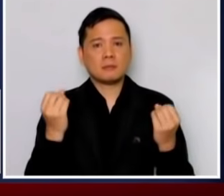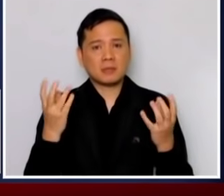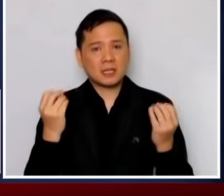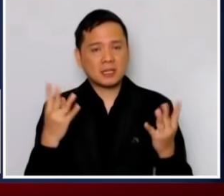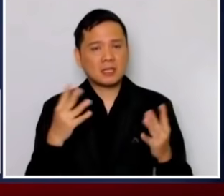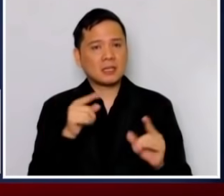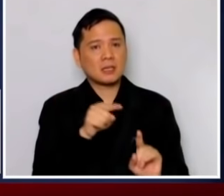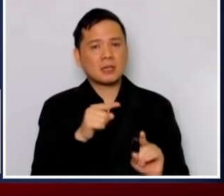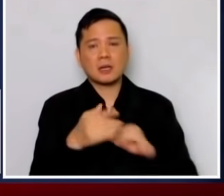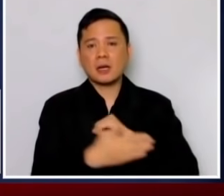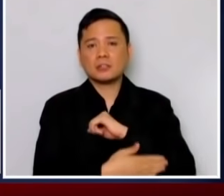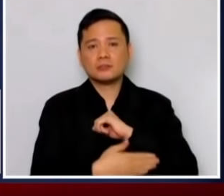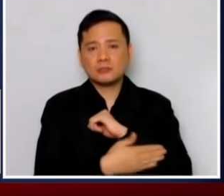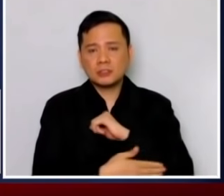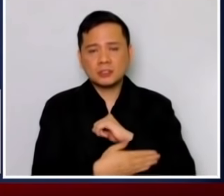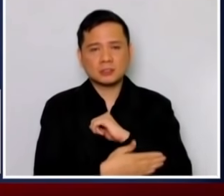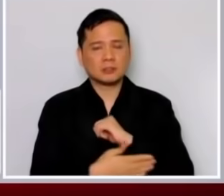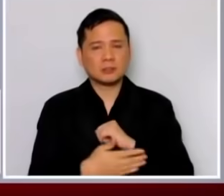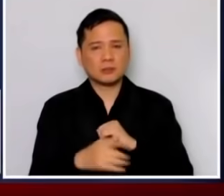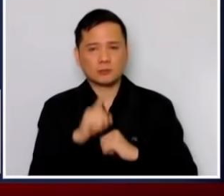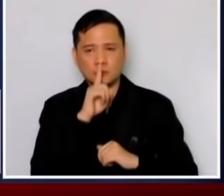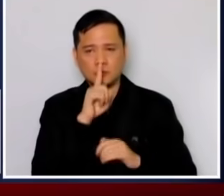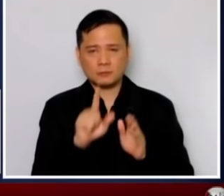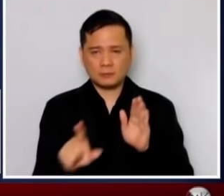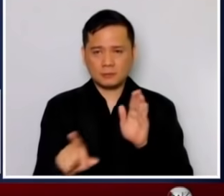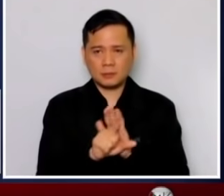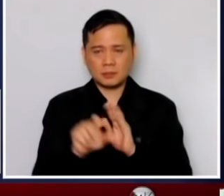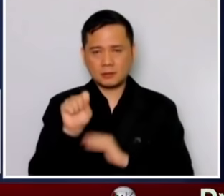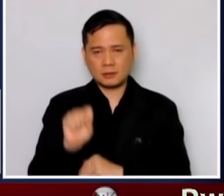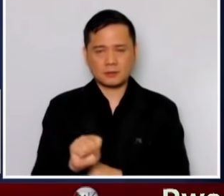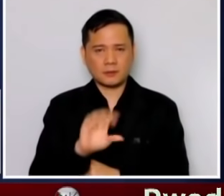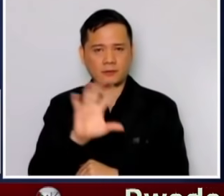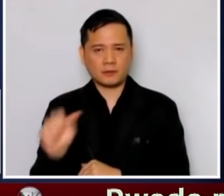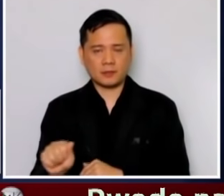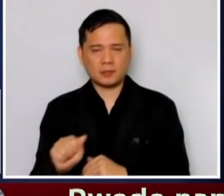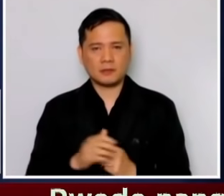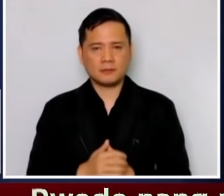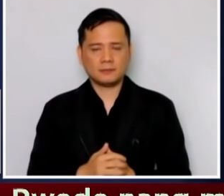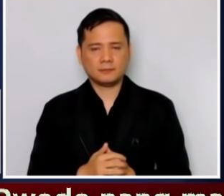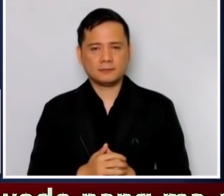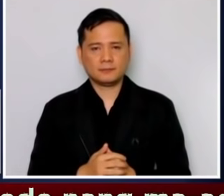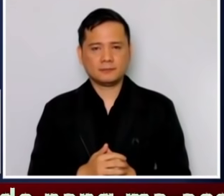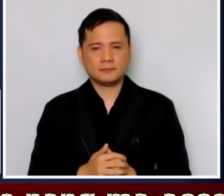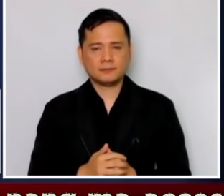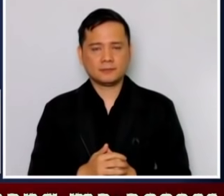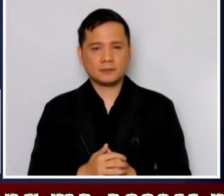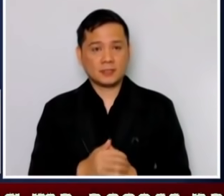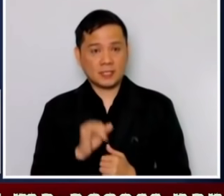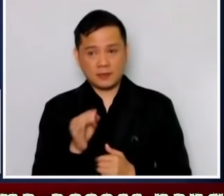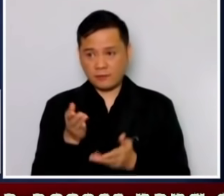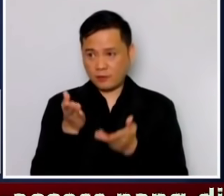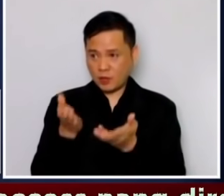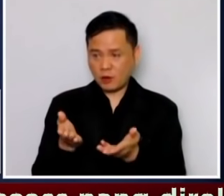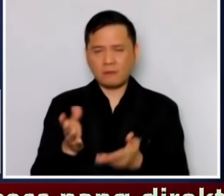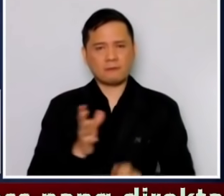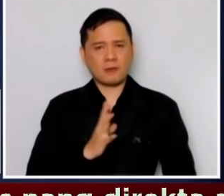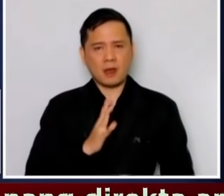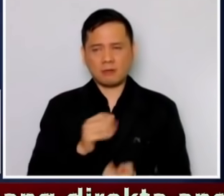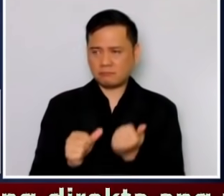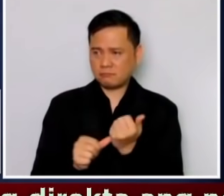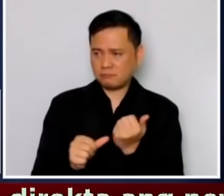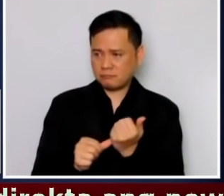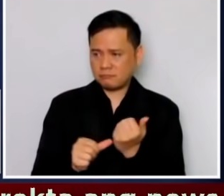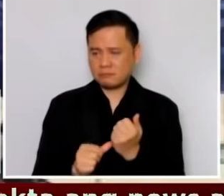maraming mga countries na nag-ban talaga ng South Africa. Habang nandun sila, we will give all kinds of assistance to them. Habang hindi pa tayo nakakuha